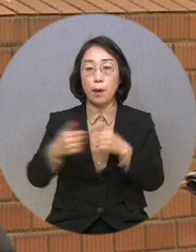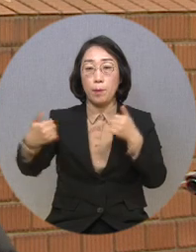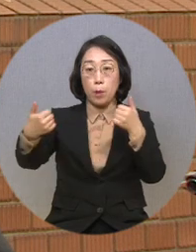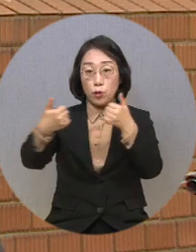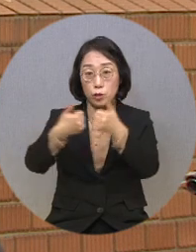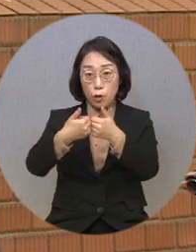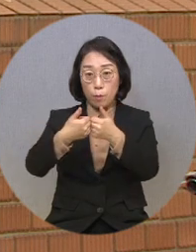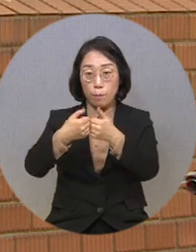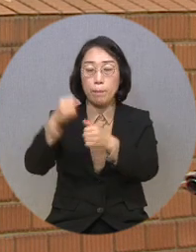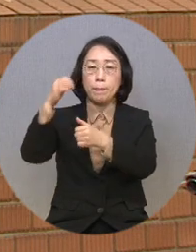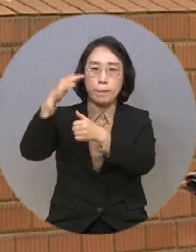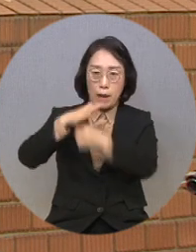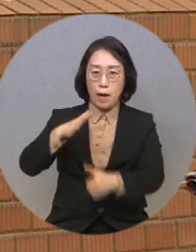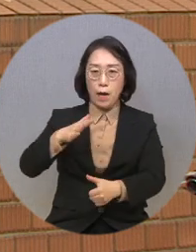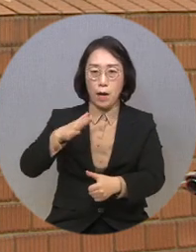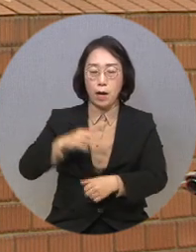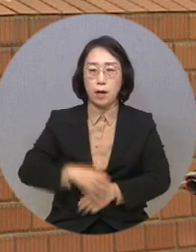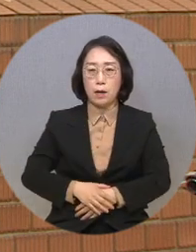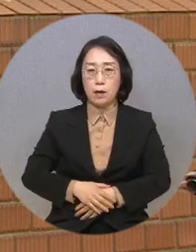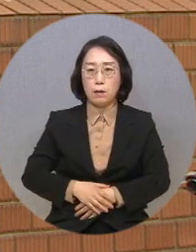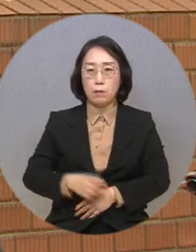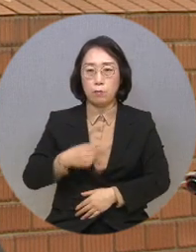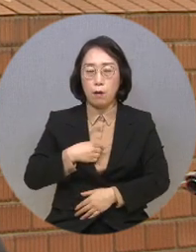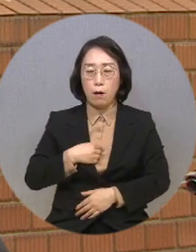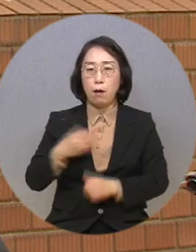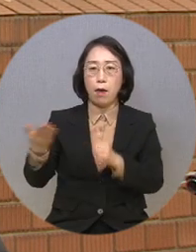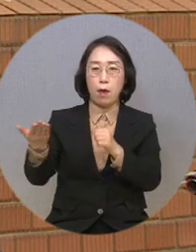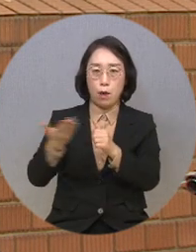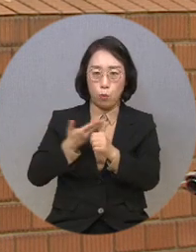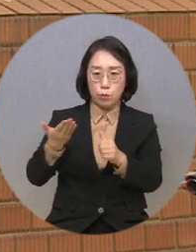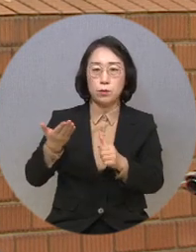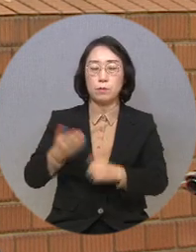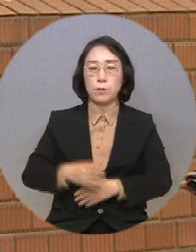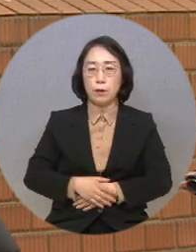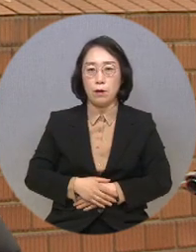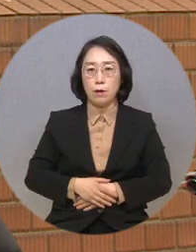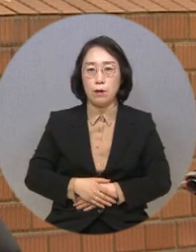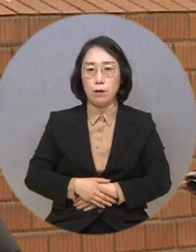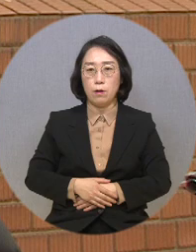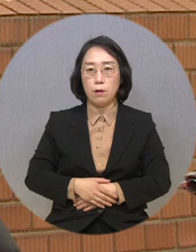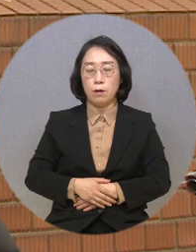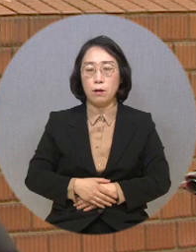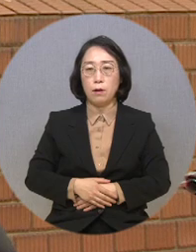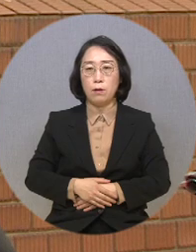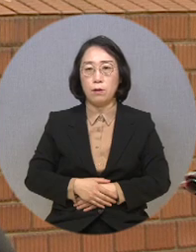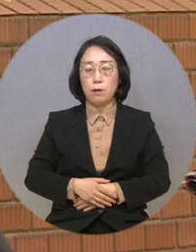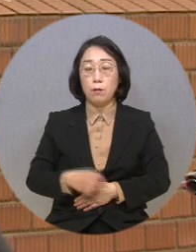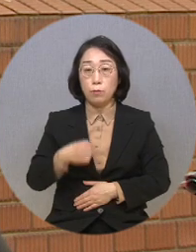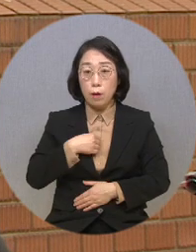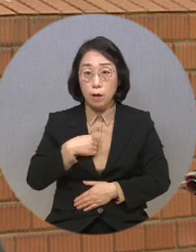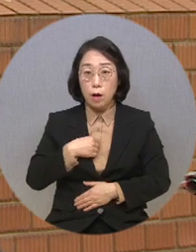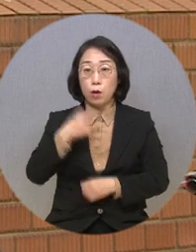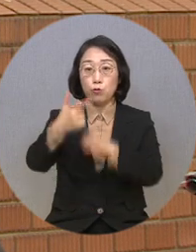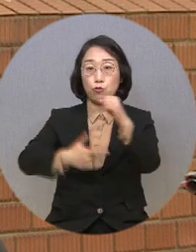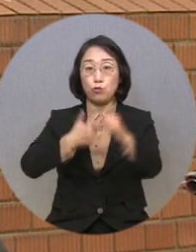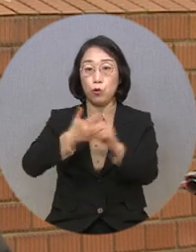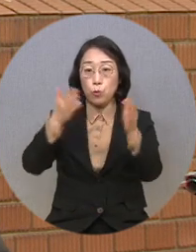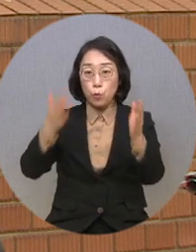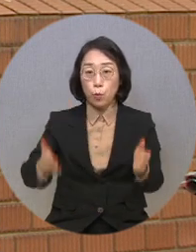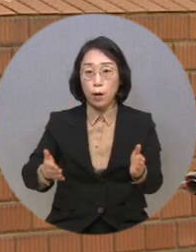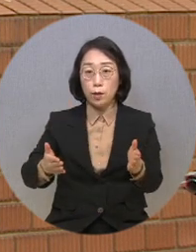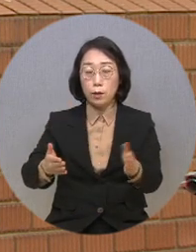면접 탈락자로 재고용이 불발됐습니다. 제가 6년 동안